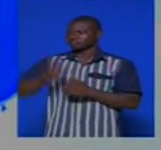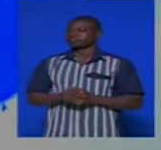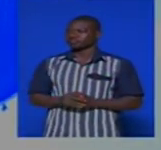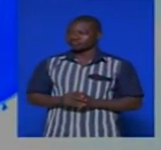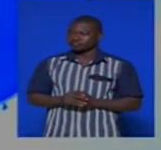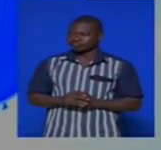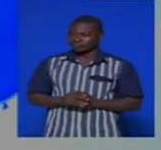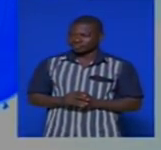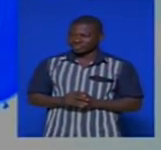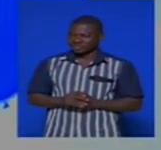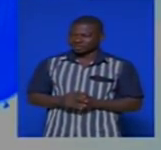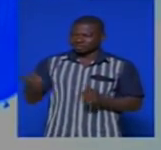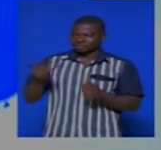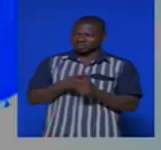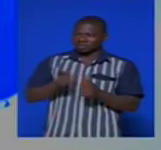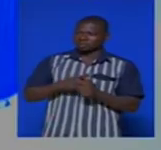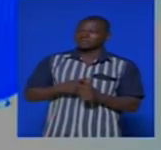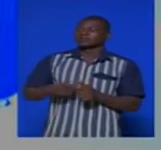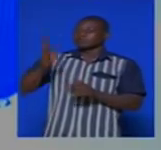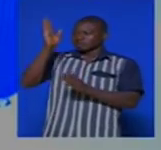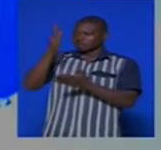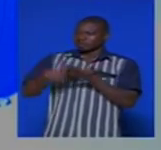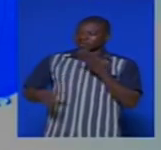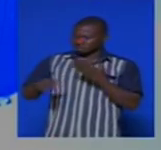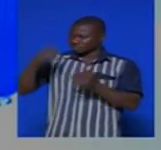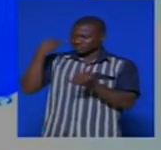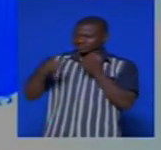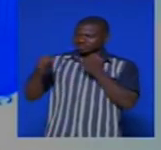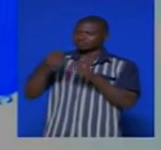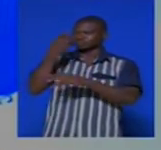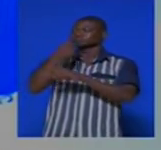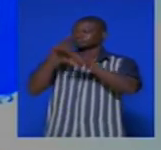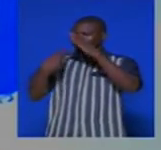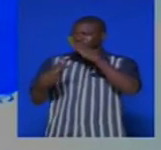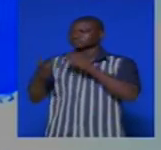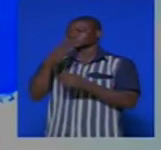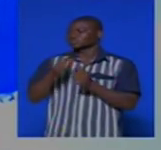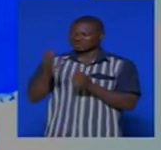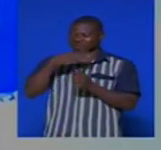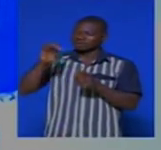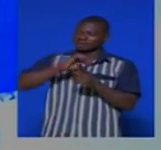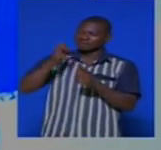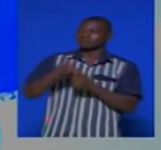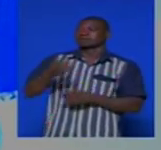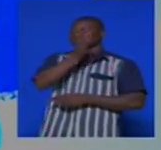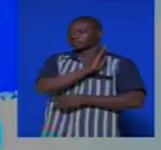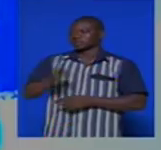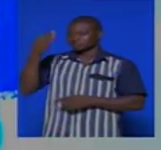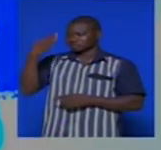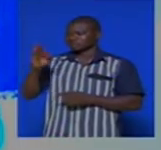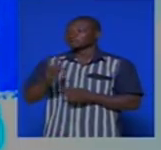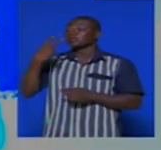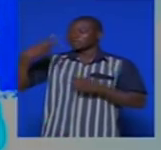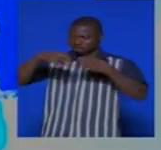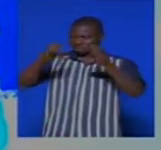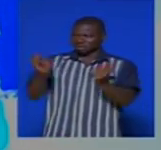La première demi-finale de la 31e Coupe du monde de football se joue ce soir entre Français et Belges. Les deux équipes qui s'affrontent pour la